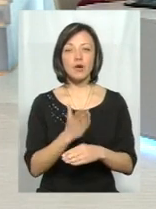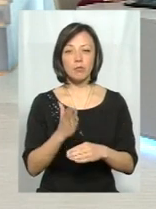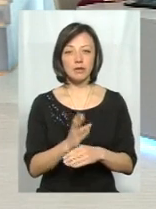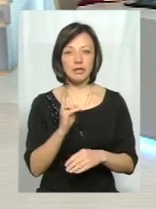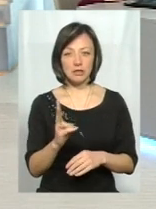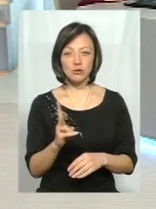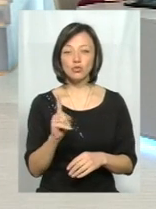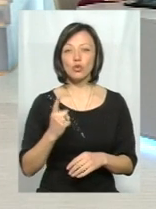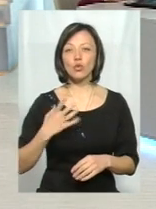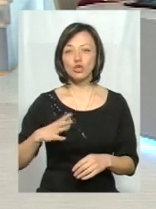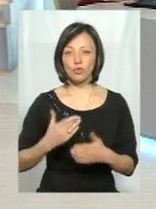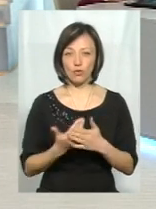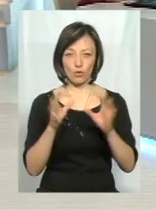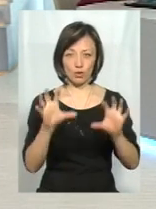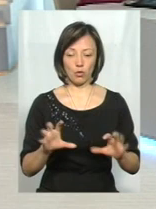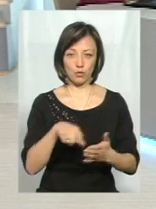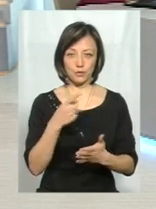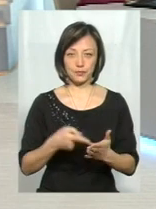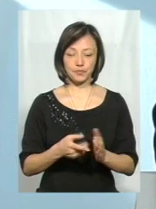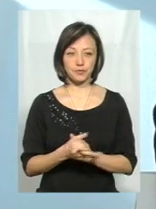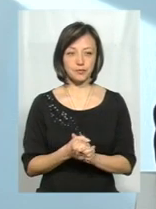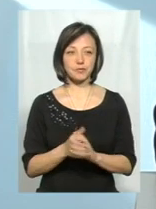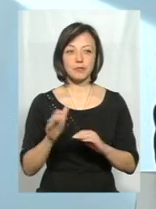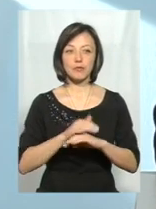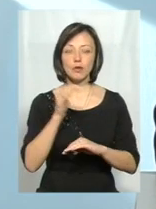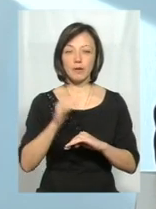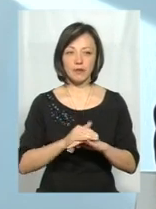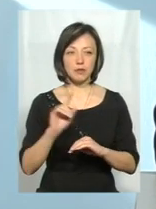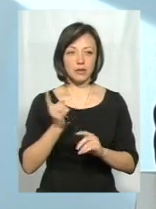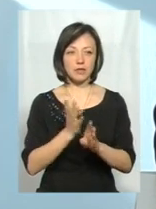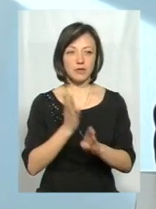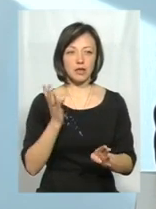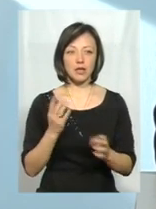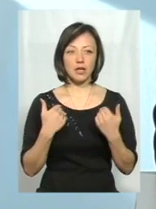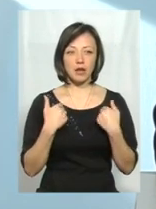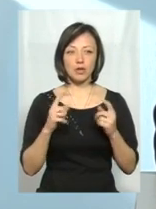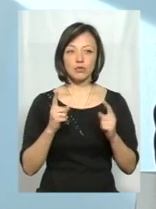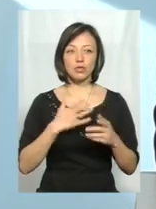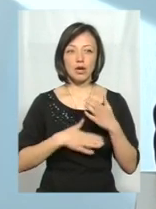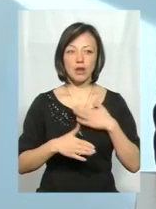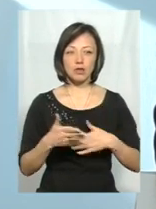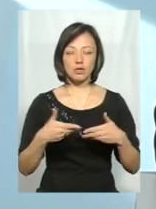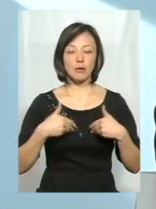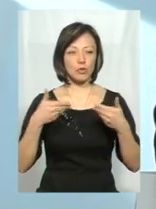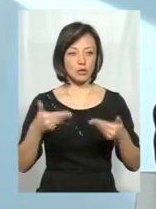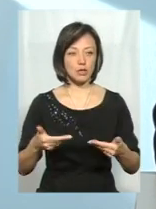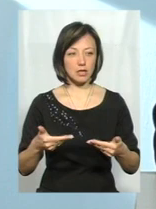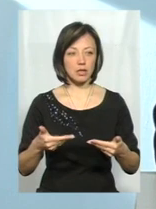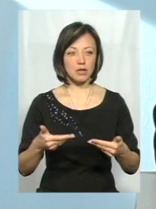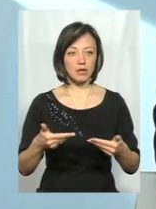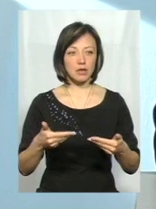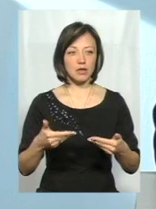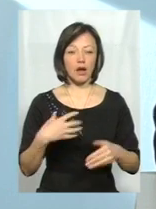чого очікуєте від нового закону? Перш за все, добрий вечір. Я дуже радий, що запросили. Це